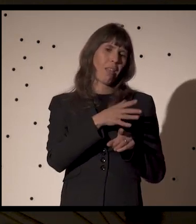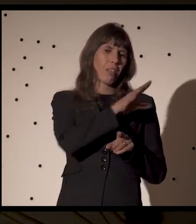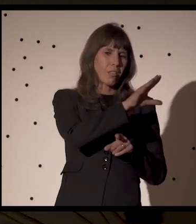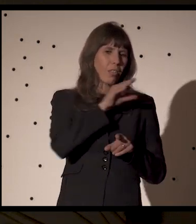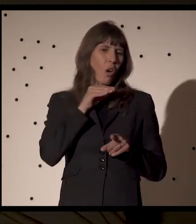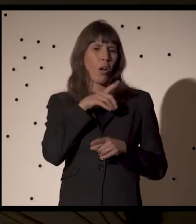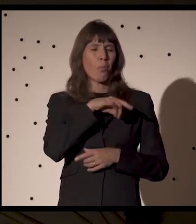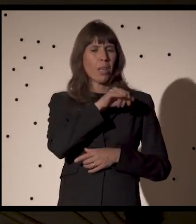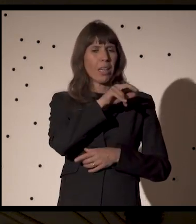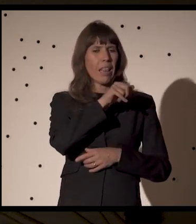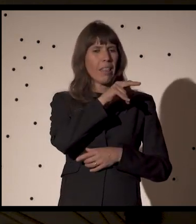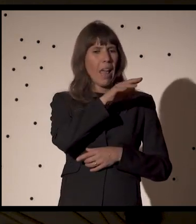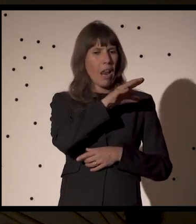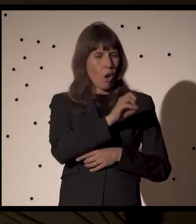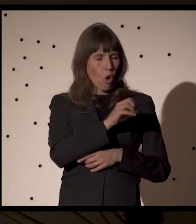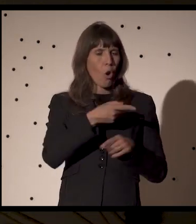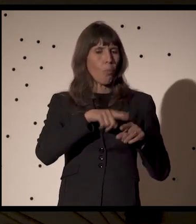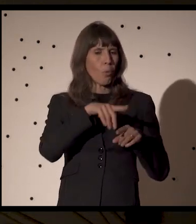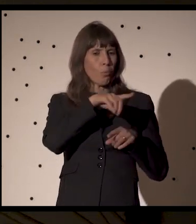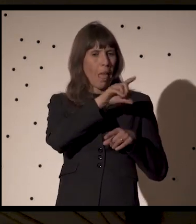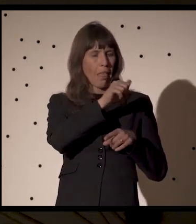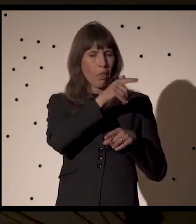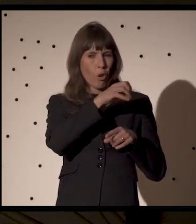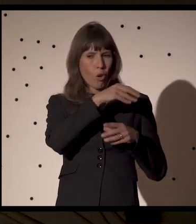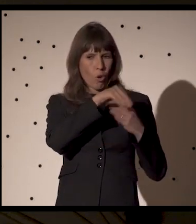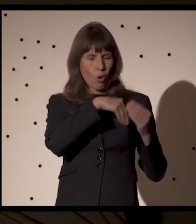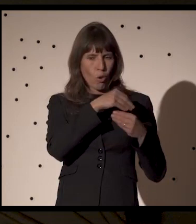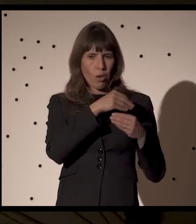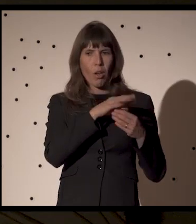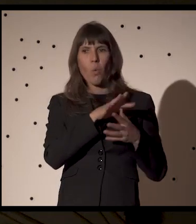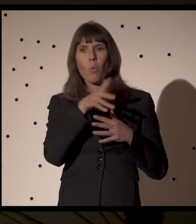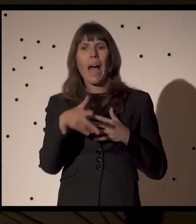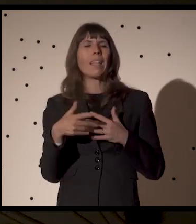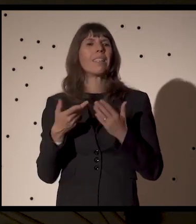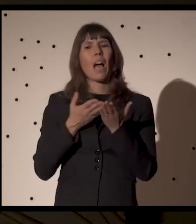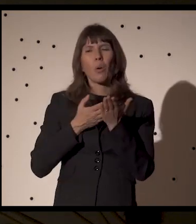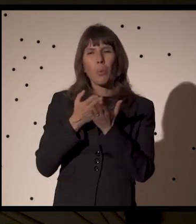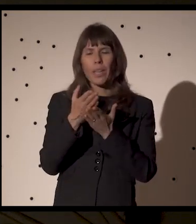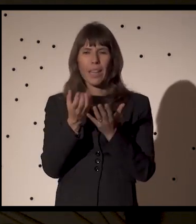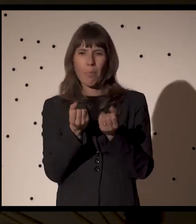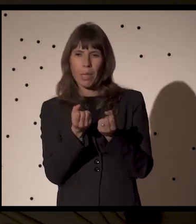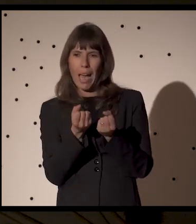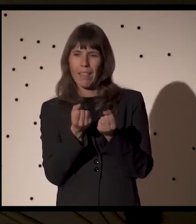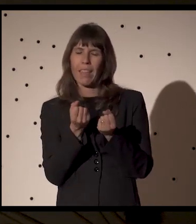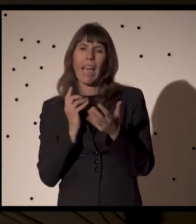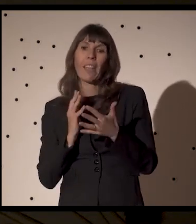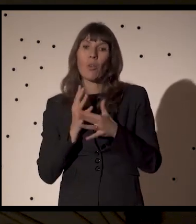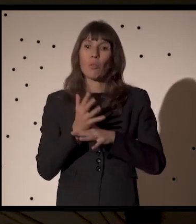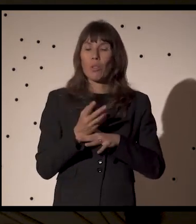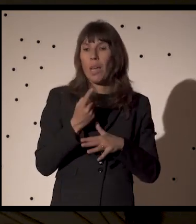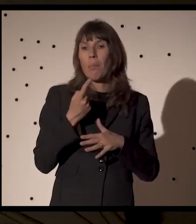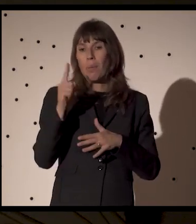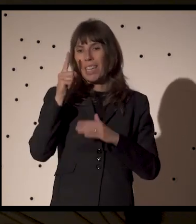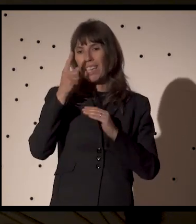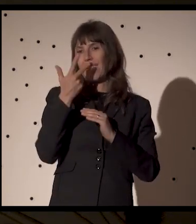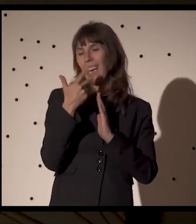le scuole elementari la guida pratica per orientarsi nella selva oscura un'introduzione ai primi tre canti dell'inferno per